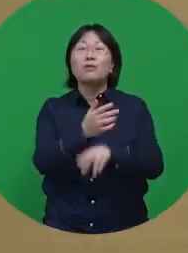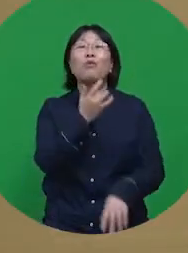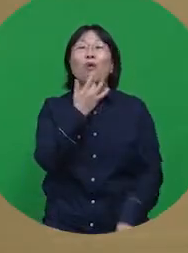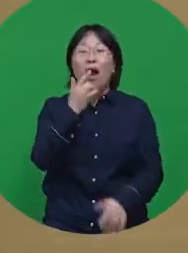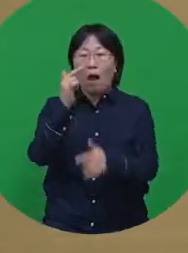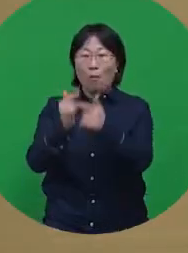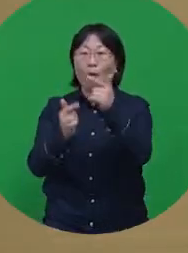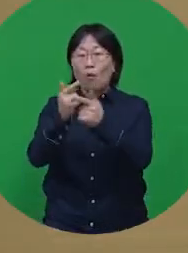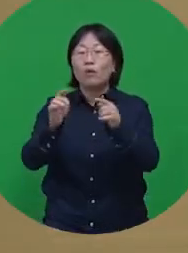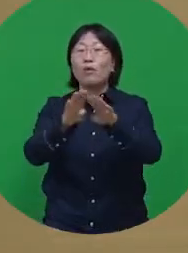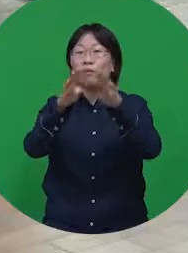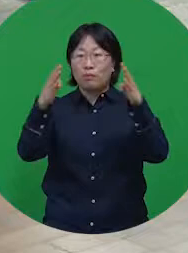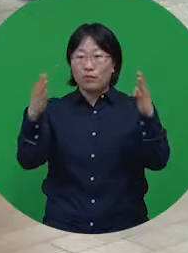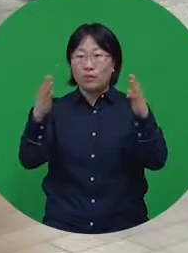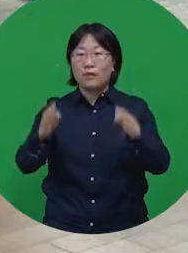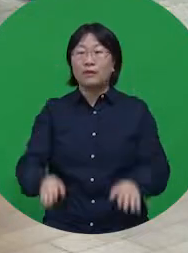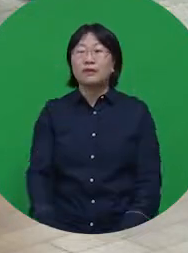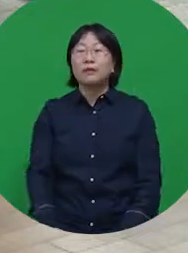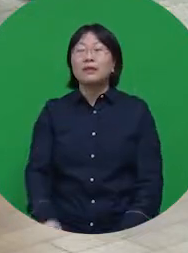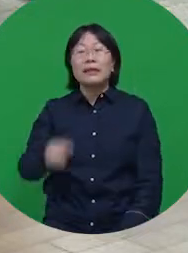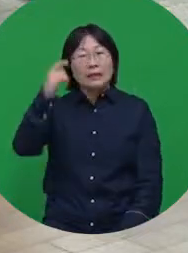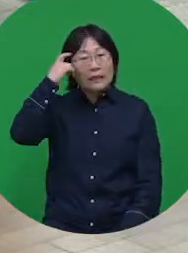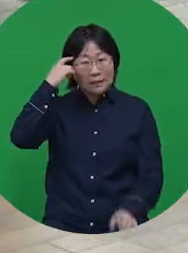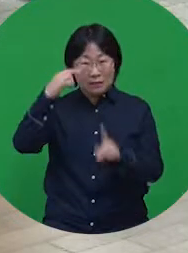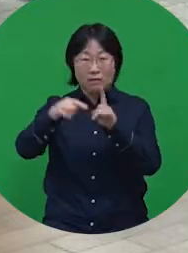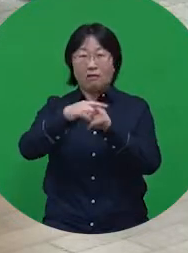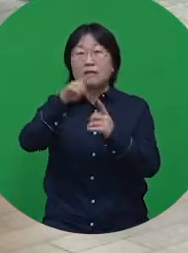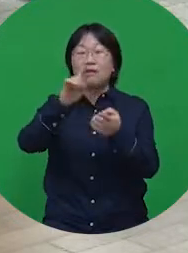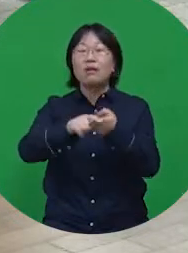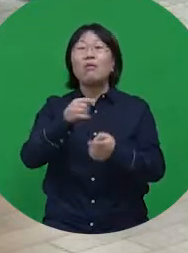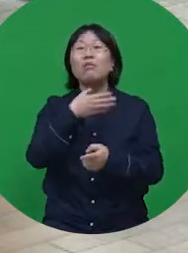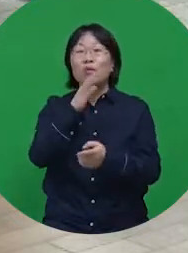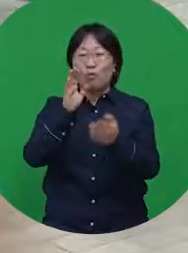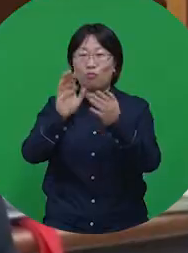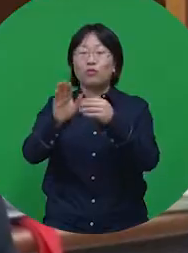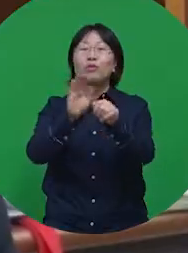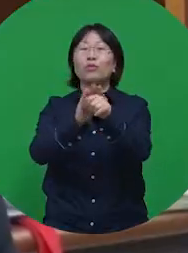매주 화요일과 목요일에 열리며 긍정적인 노년을 응원하는데요.